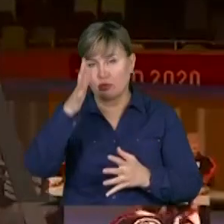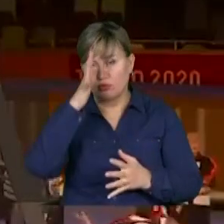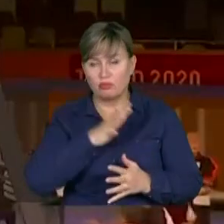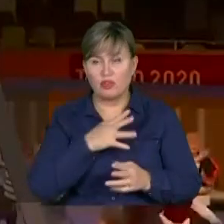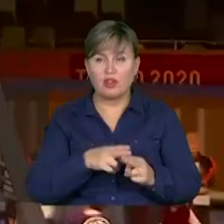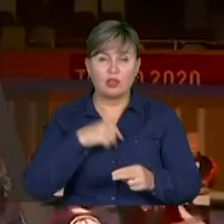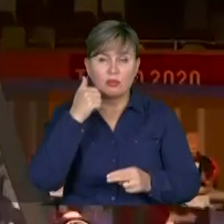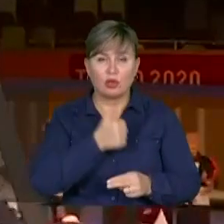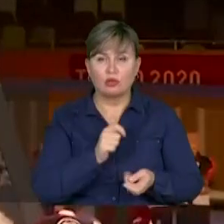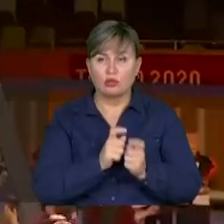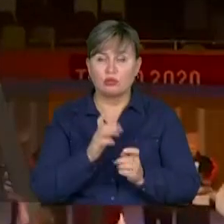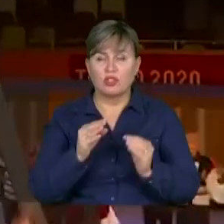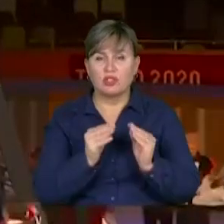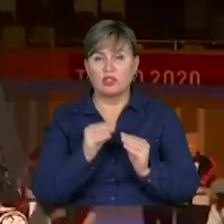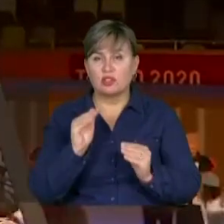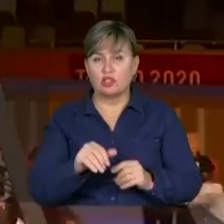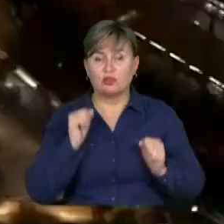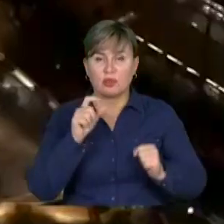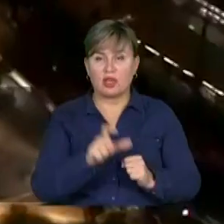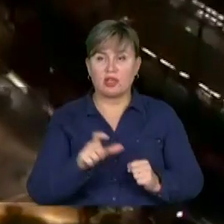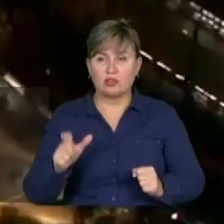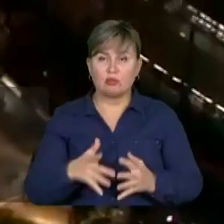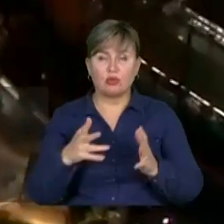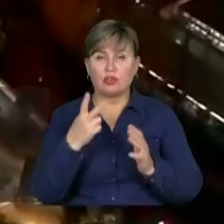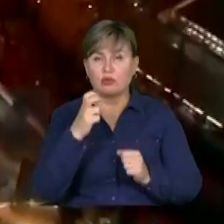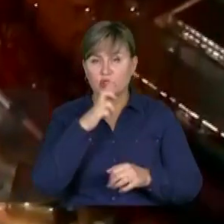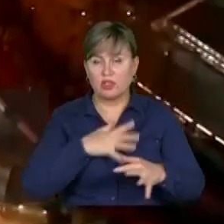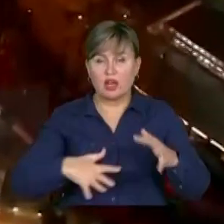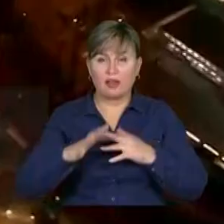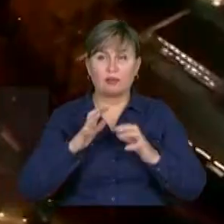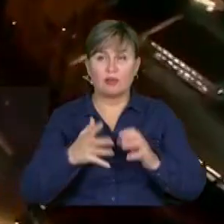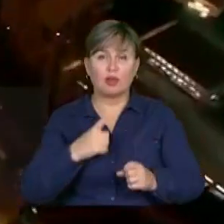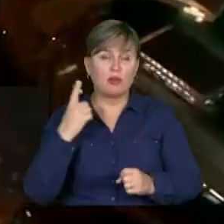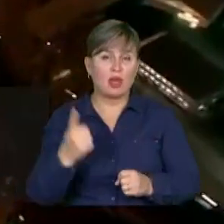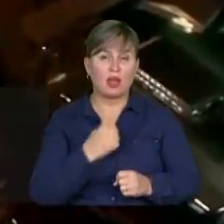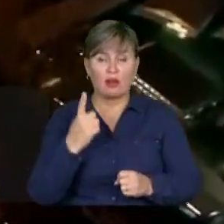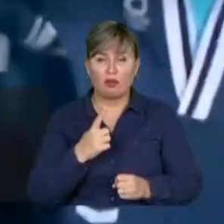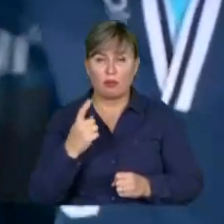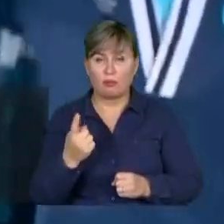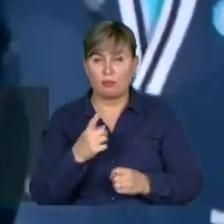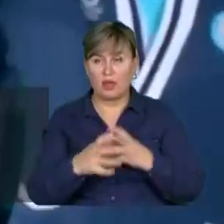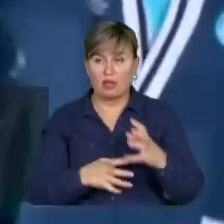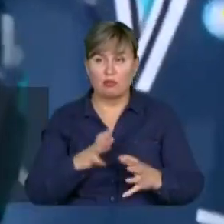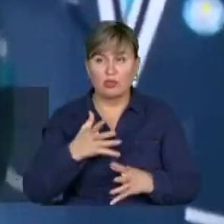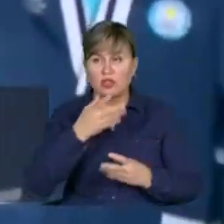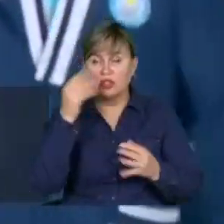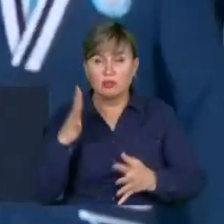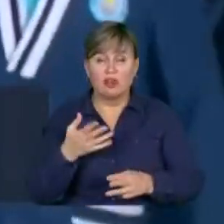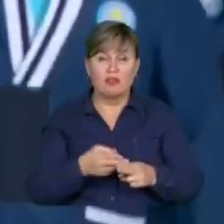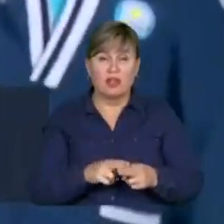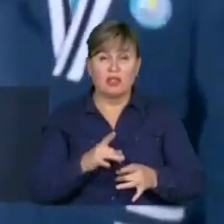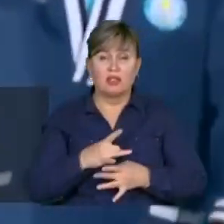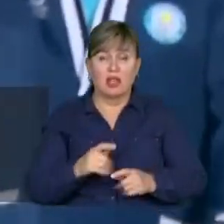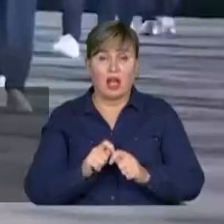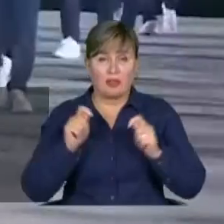медалью поборются порядка 10 тысяч спортсменов из более чем 200 стран мира. Мировое первенство обещает быть незабываемым. В этот раз церемония